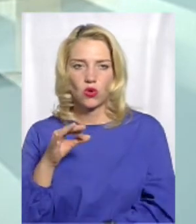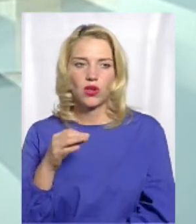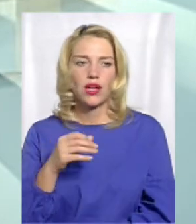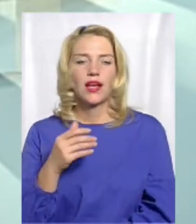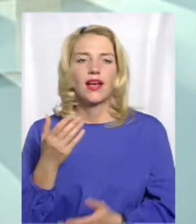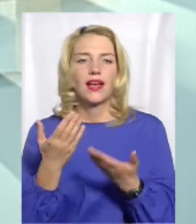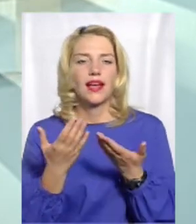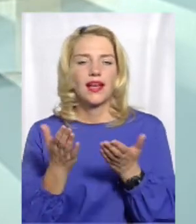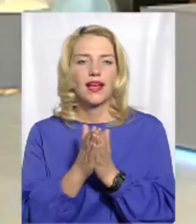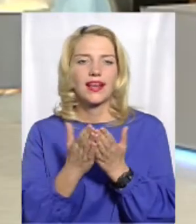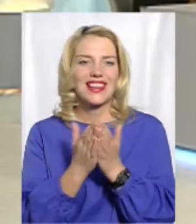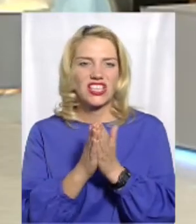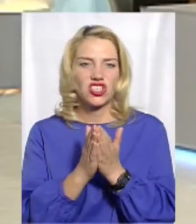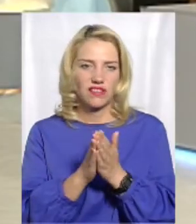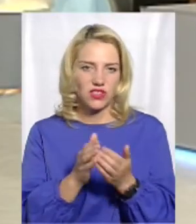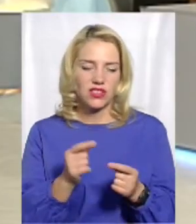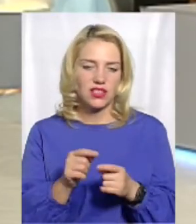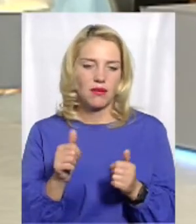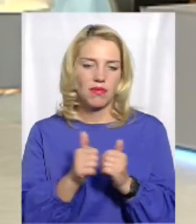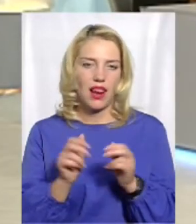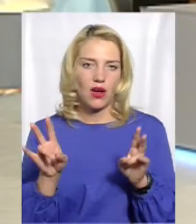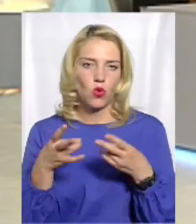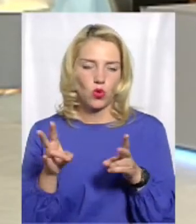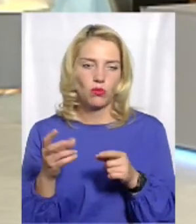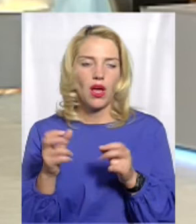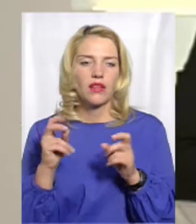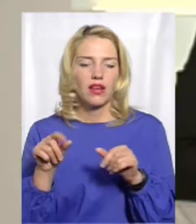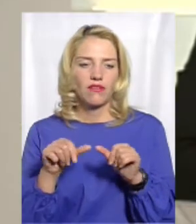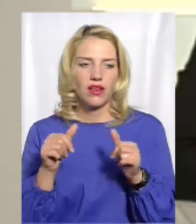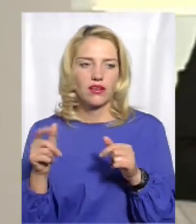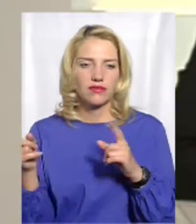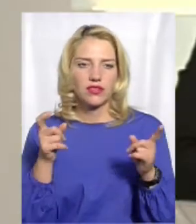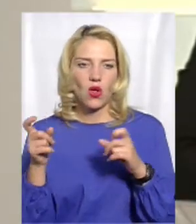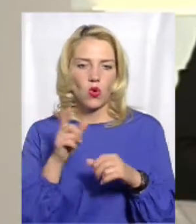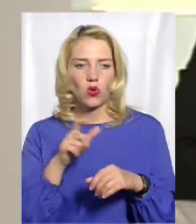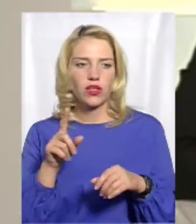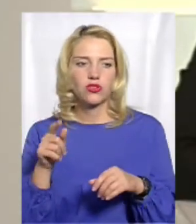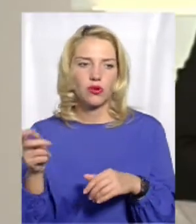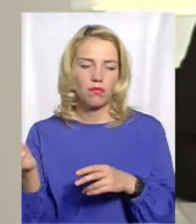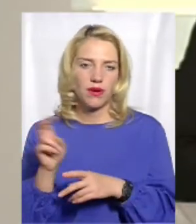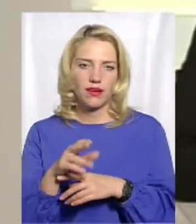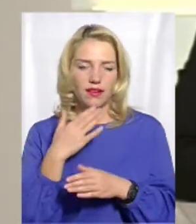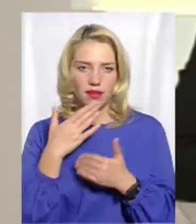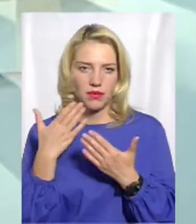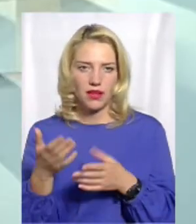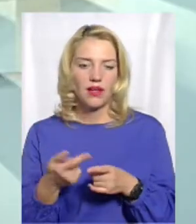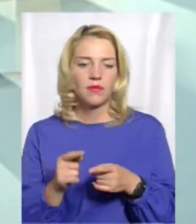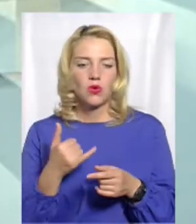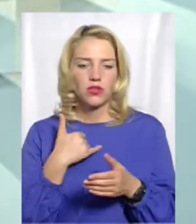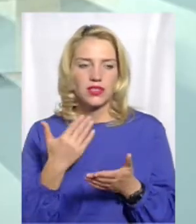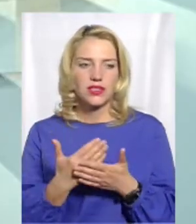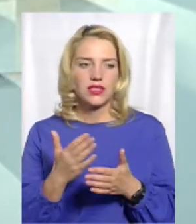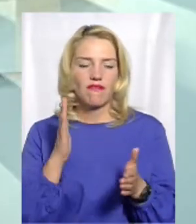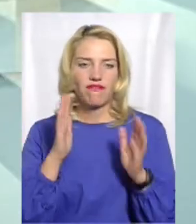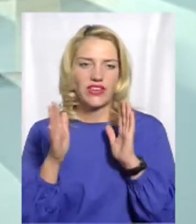клубу. А як чекаємо. А як ви взагалі інформуєте людей про те, що приїдете? Ось так? Чи є ще якісь? В нас є сторінка